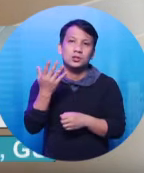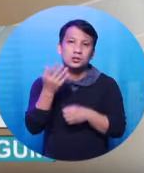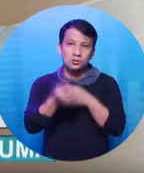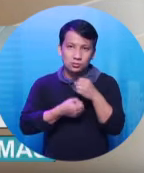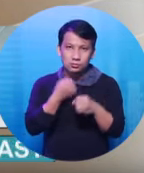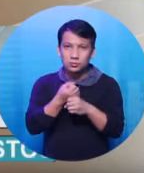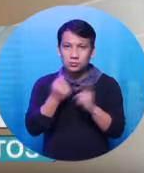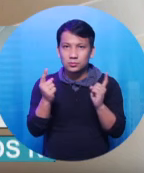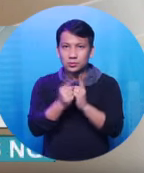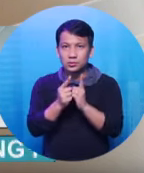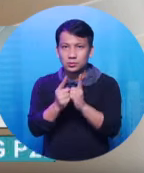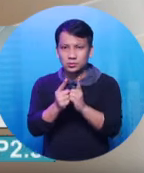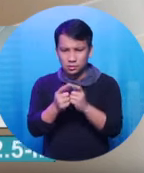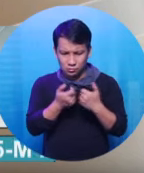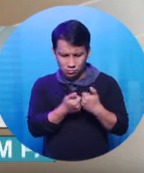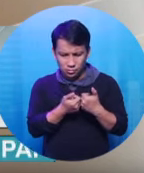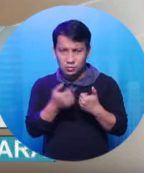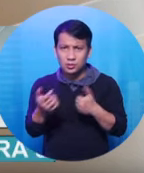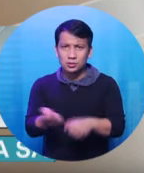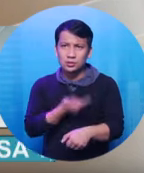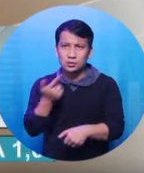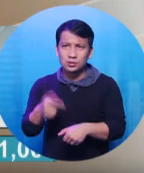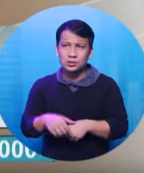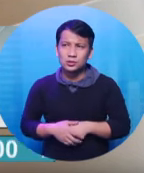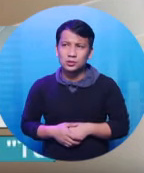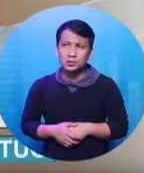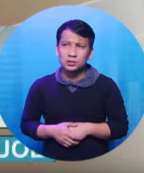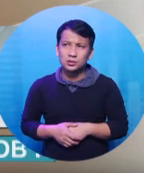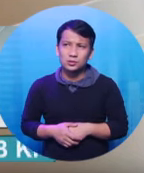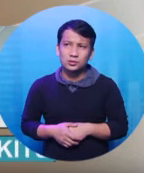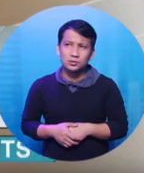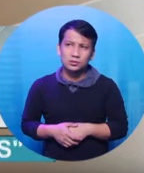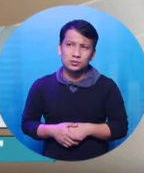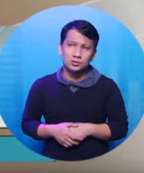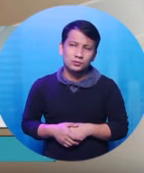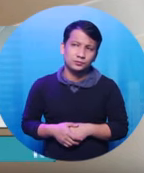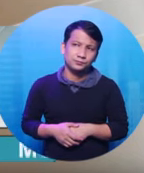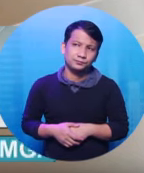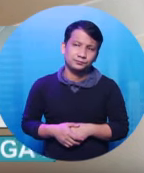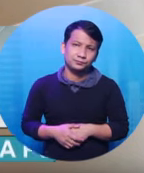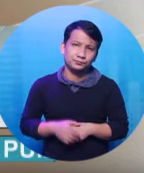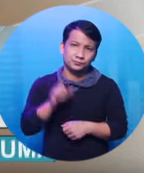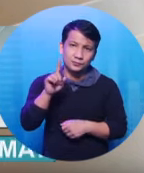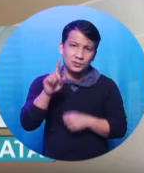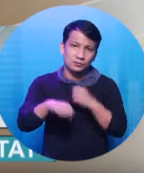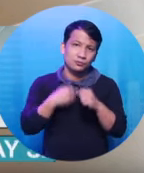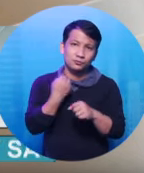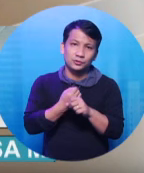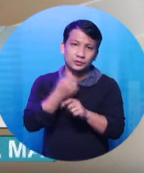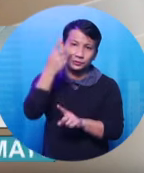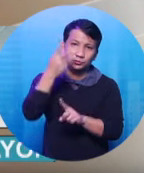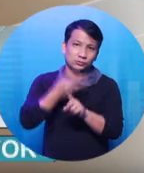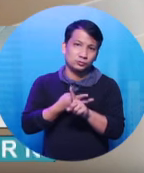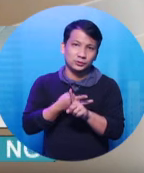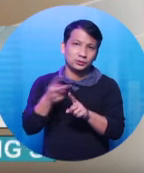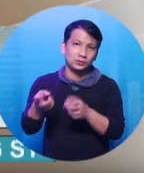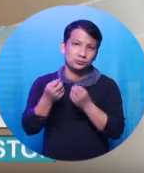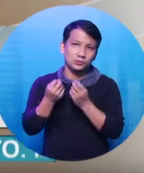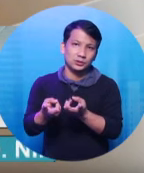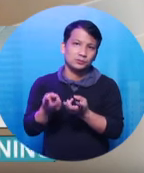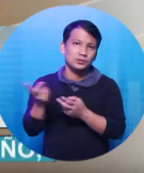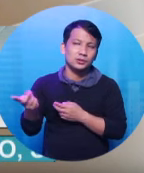na magkarelasyon? Ano na po, 1 year and 2 months na po